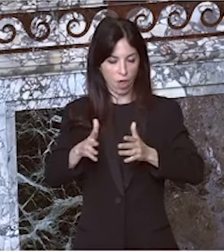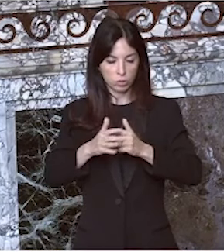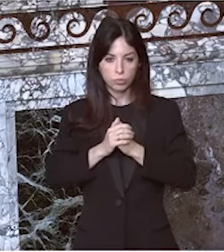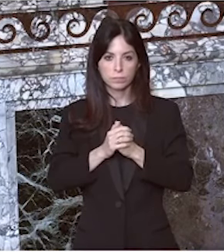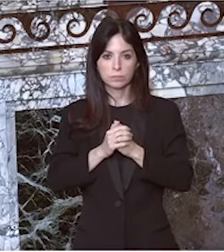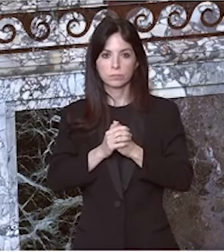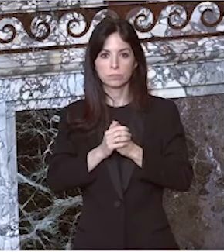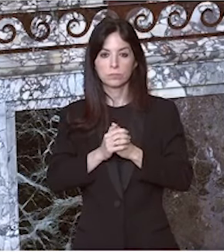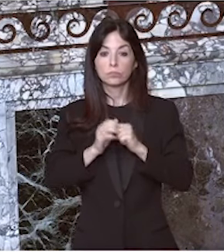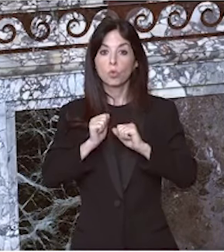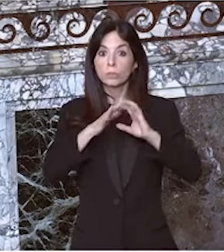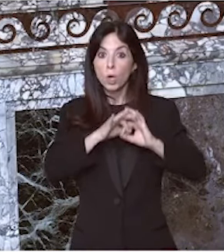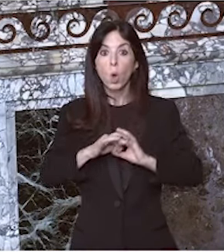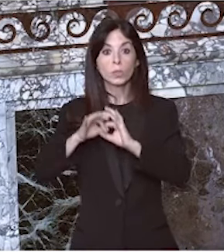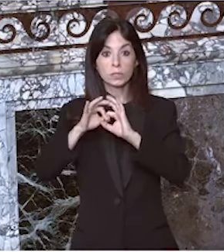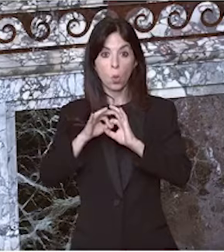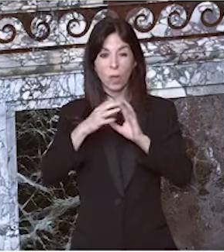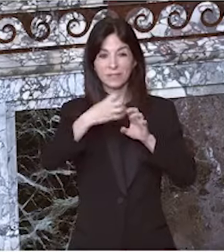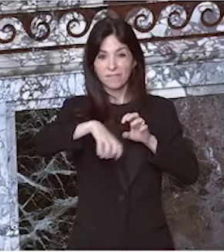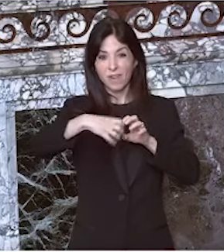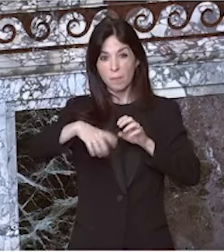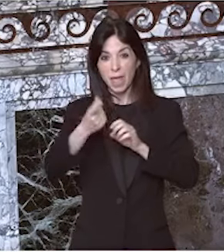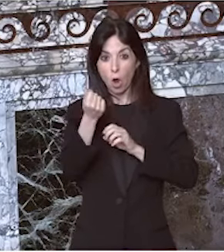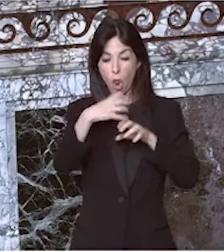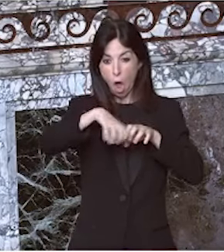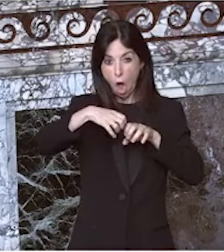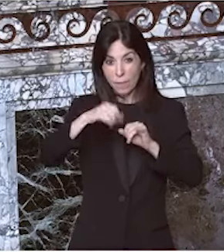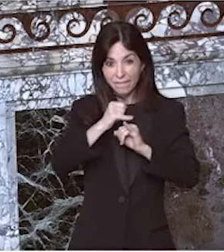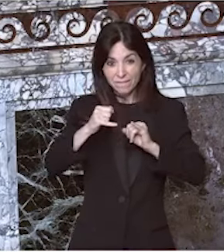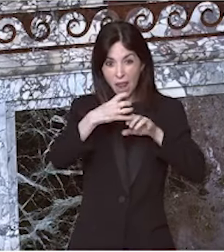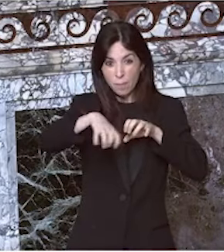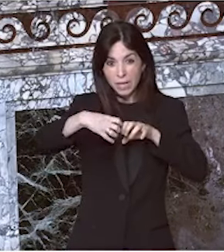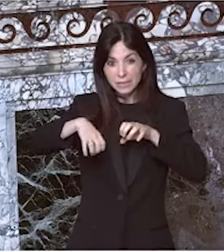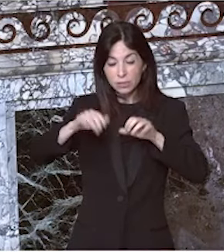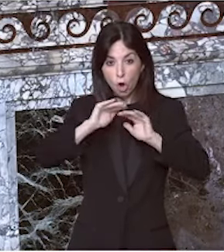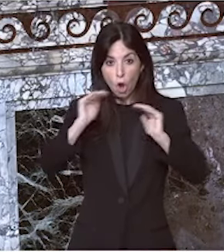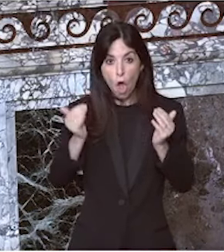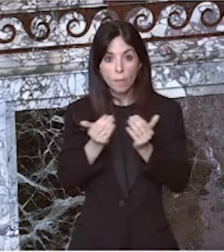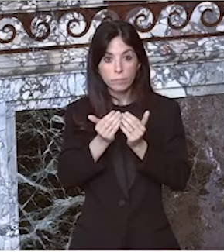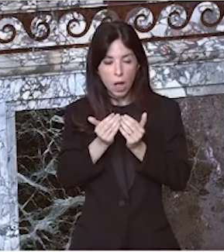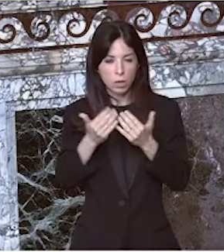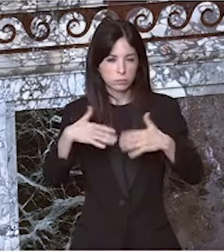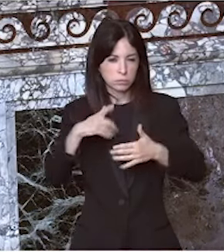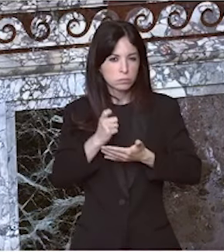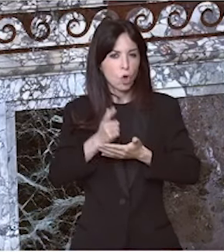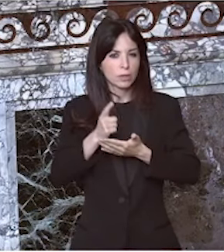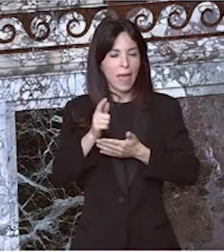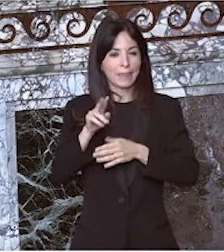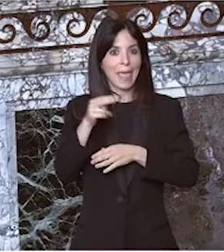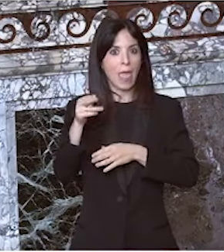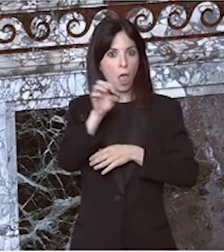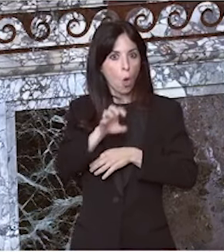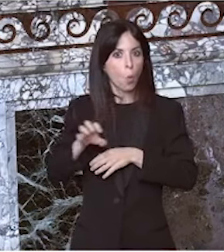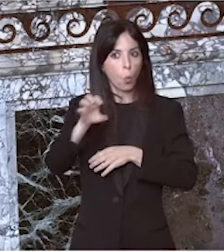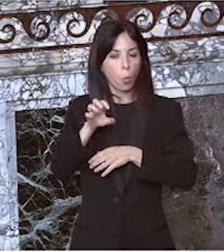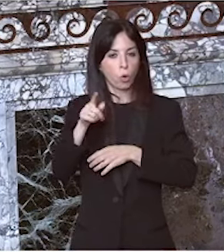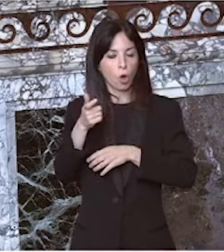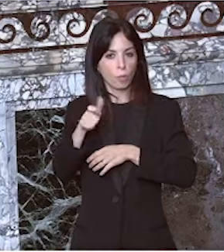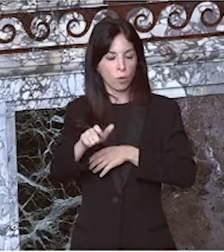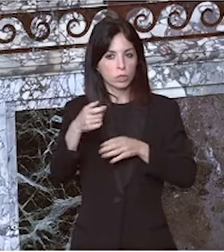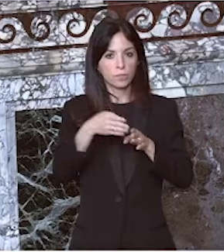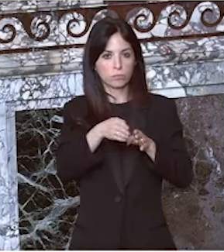Le possibili conseguenze della frammentazione economica globale sono particolarmente rilevanti per l'area dell'euro, data la sua